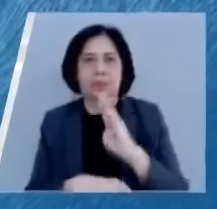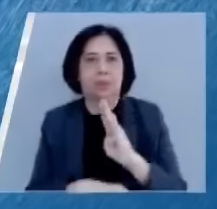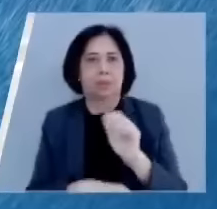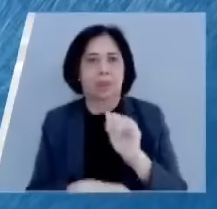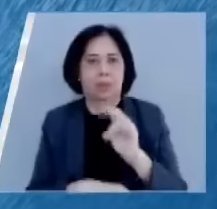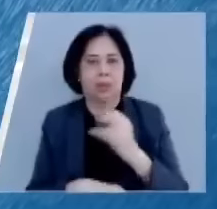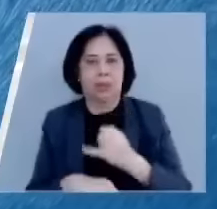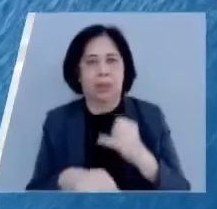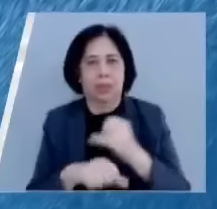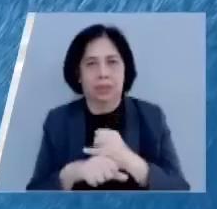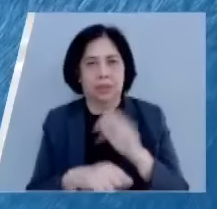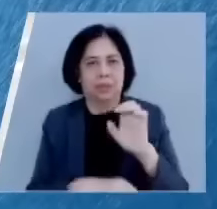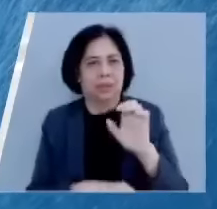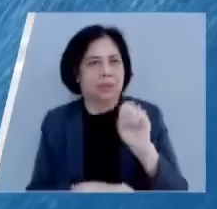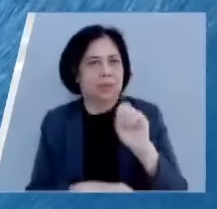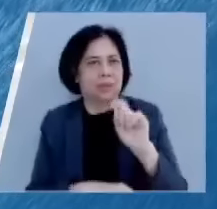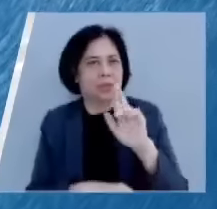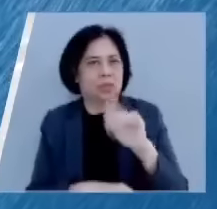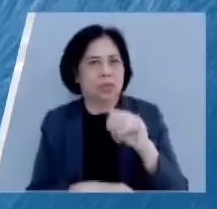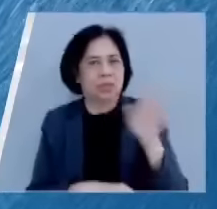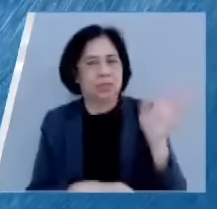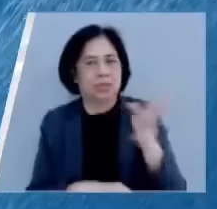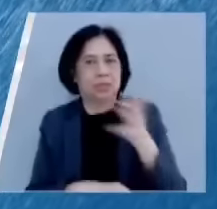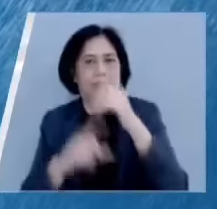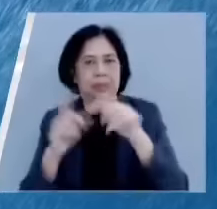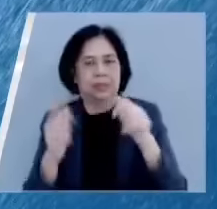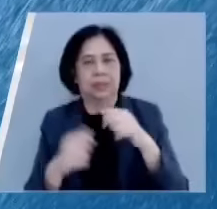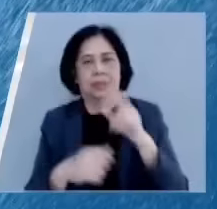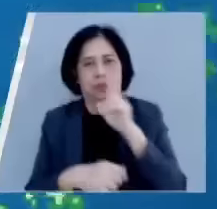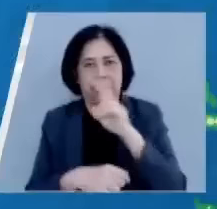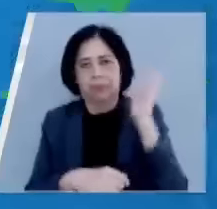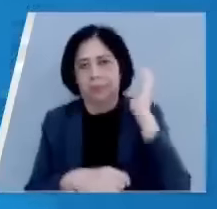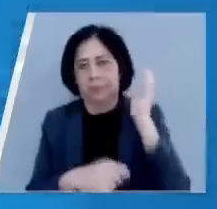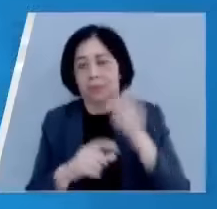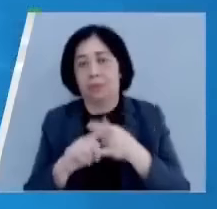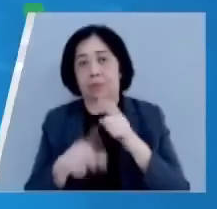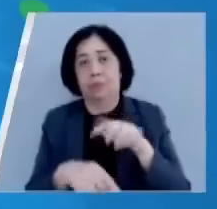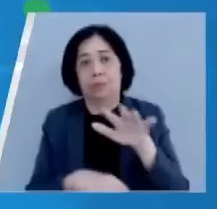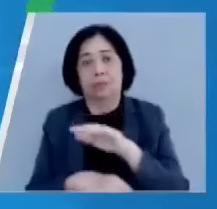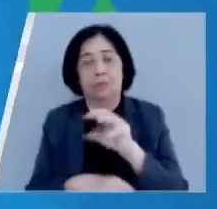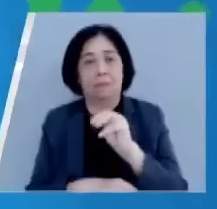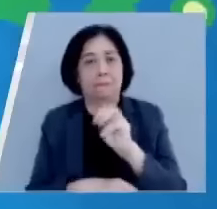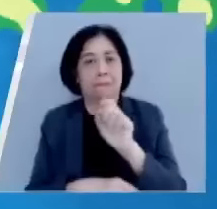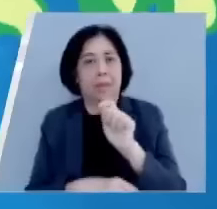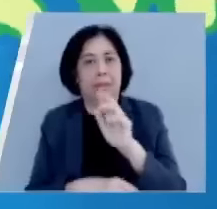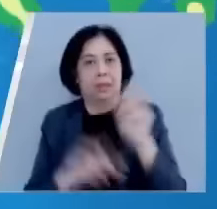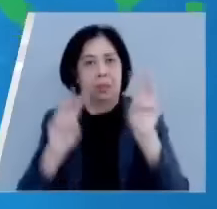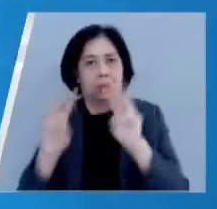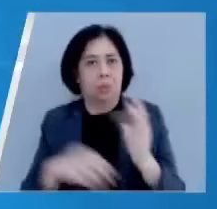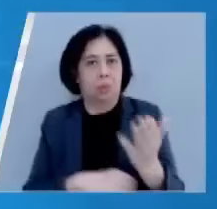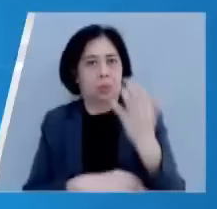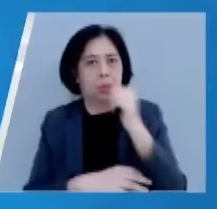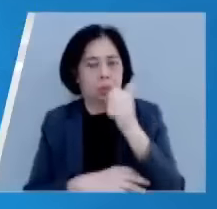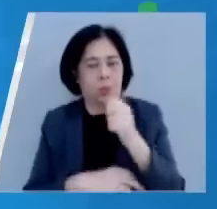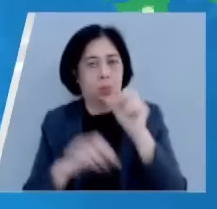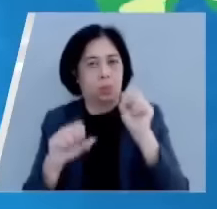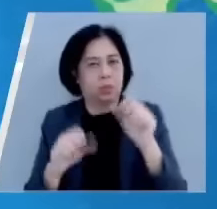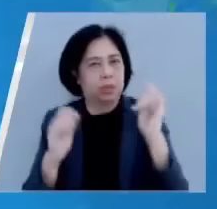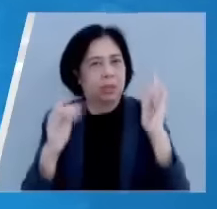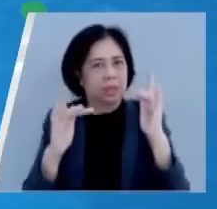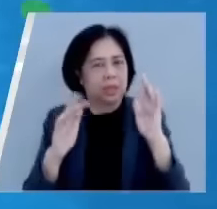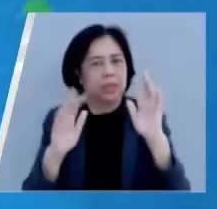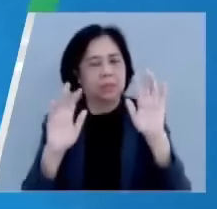sa kamiiral sa ilang bahagi ng Visayas at sa Mindanao. Base sa datos ng Metro Weather, umaga pa lamang bukas, posible ang light to moderate rains